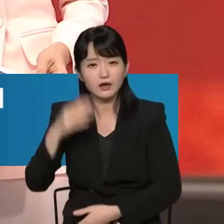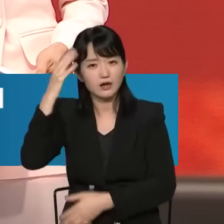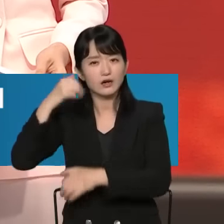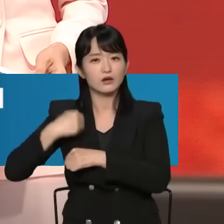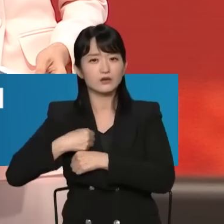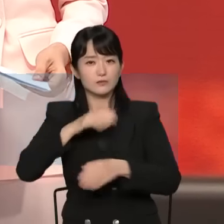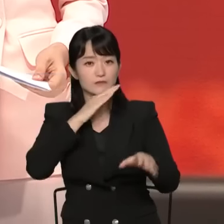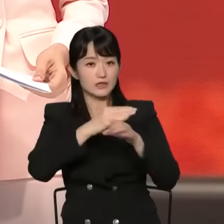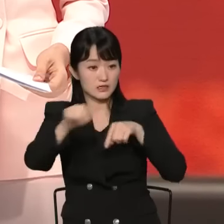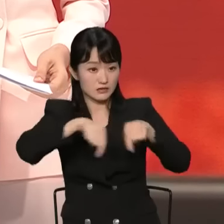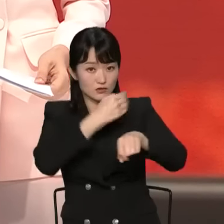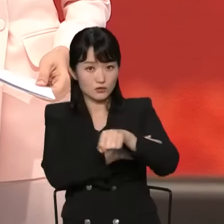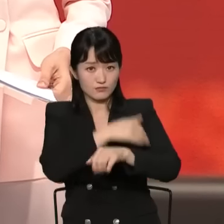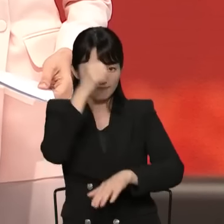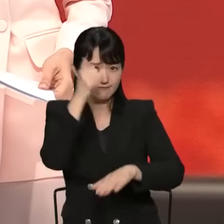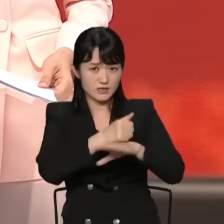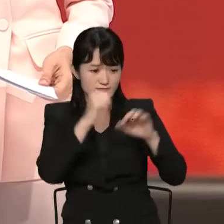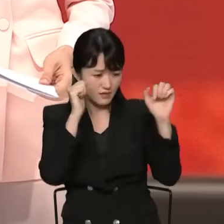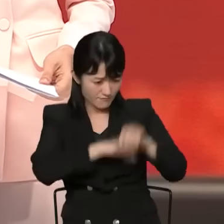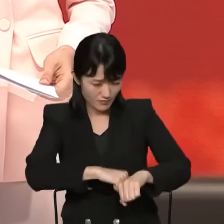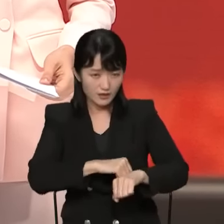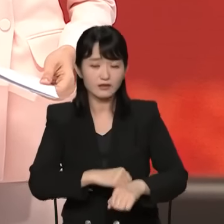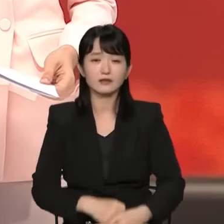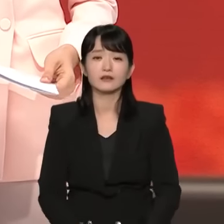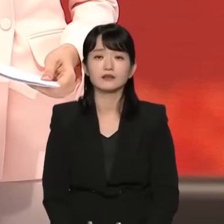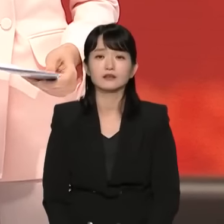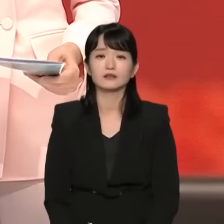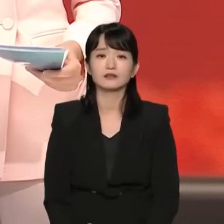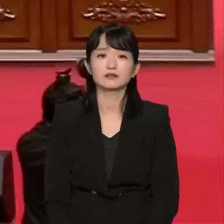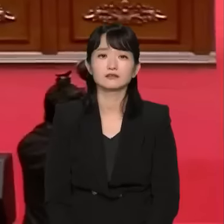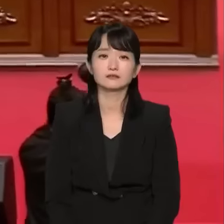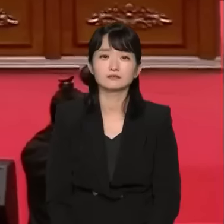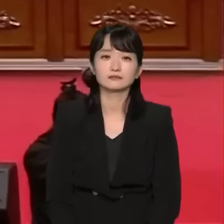북한 정권의 종말을 이야기했습니다. 구혜진 기자입니다.